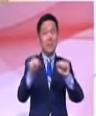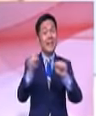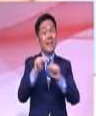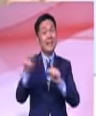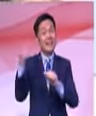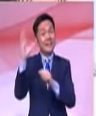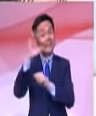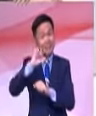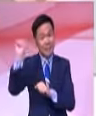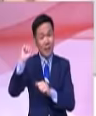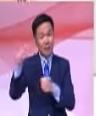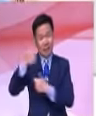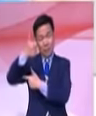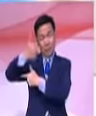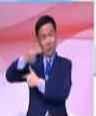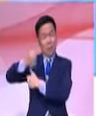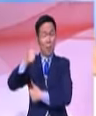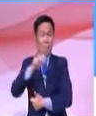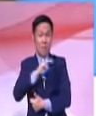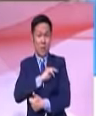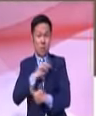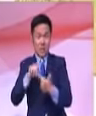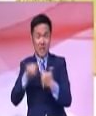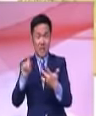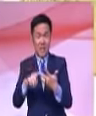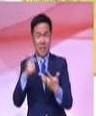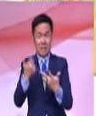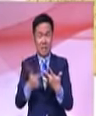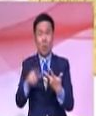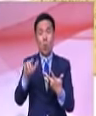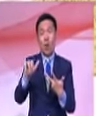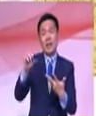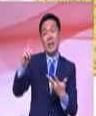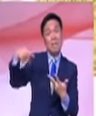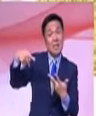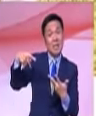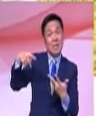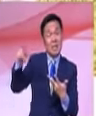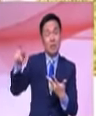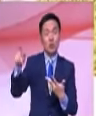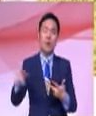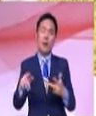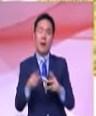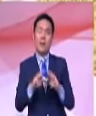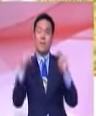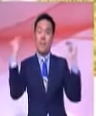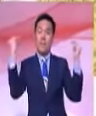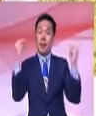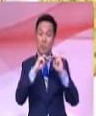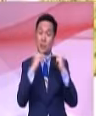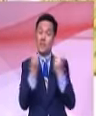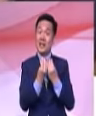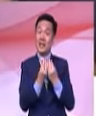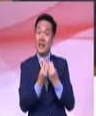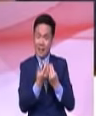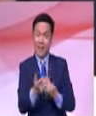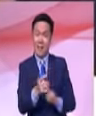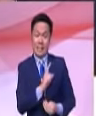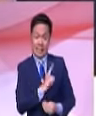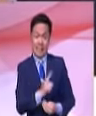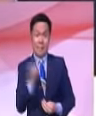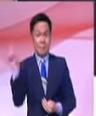sebagai pembantu menteri serta yang dipertua Majlis Agama Islam Negeri Sabah. Sumbangan